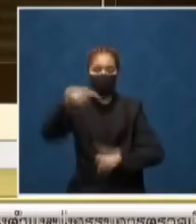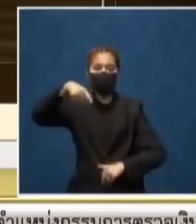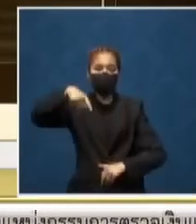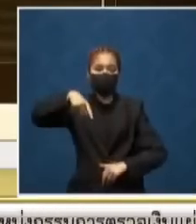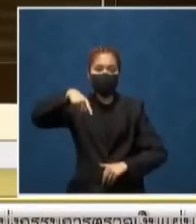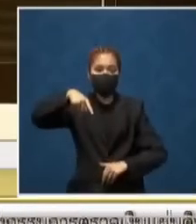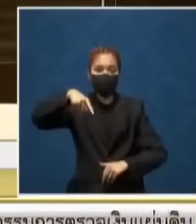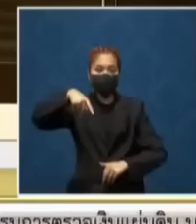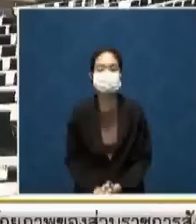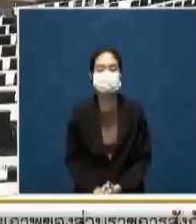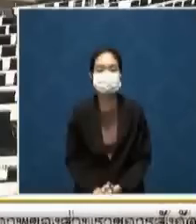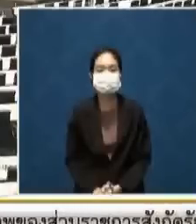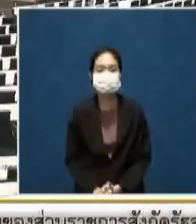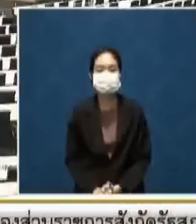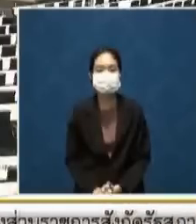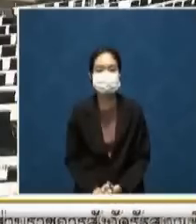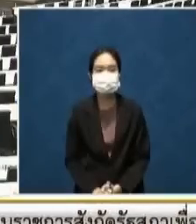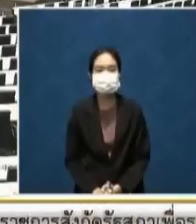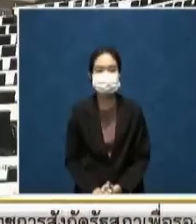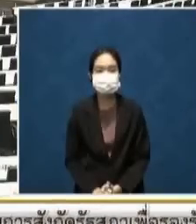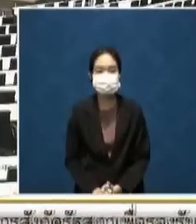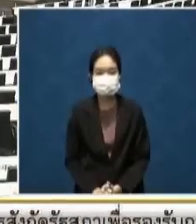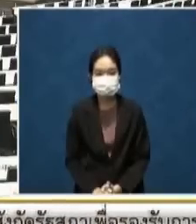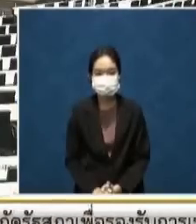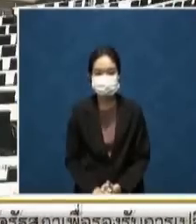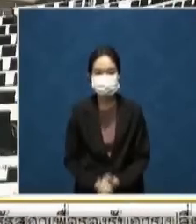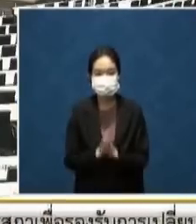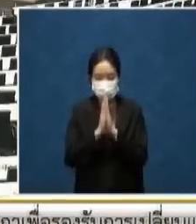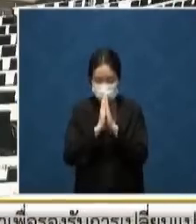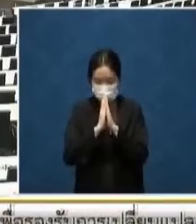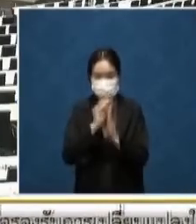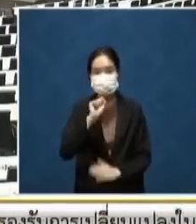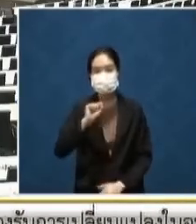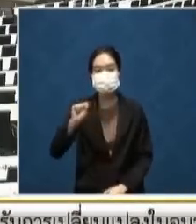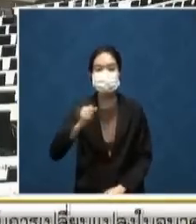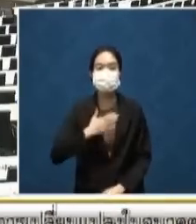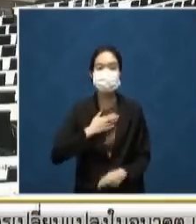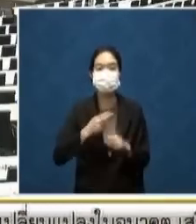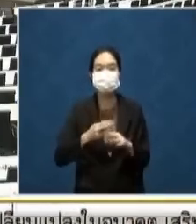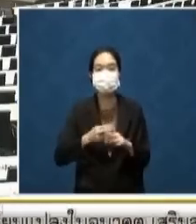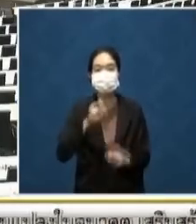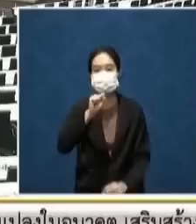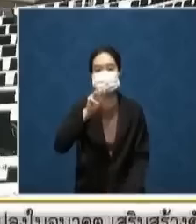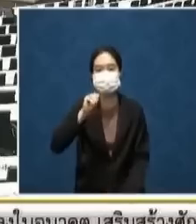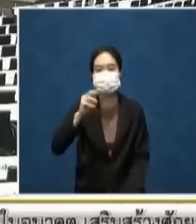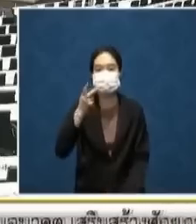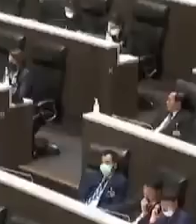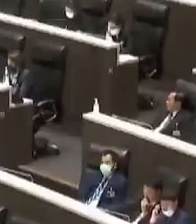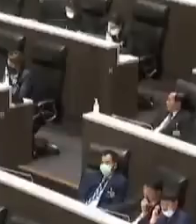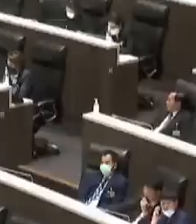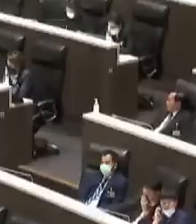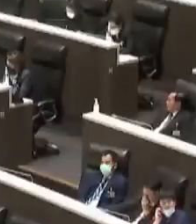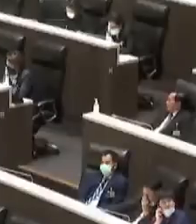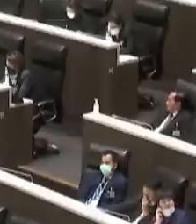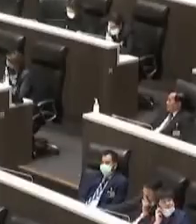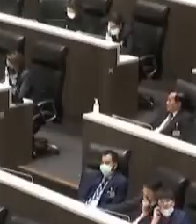พักท่านคือภูมิใจไทยถอนเรื่องกฎหมายกัญชาเนี่ยนะอาจจะไม่ล้มก็ได้นะมี 95มาตราผ่านมาหลายเดือนแล้วเพิ่งไปได้